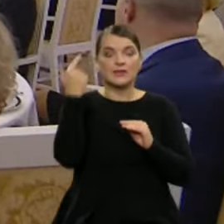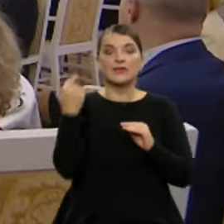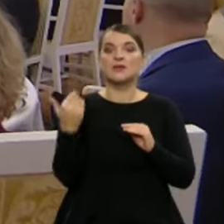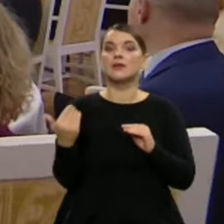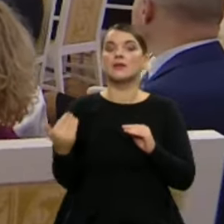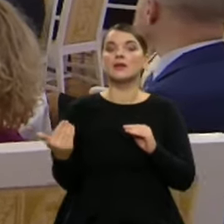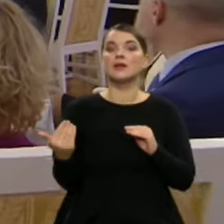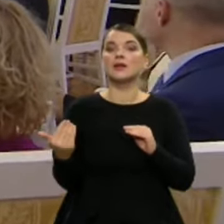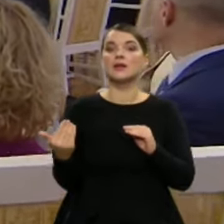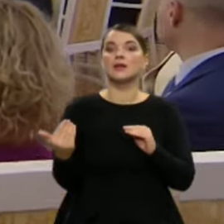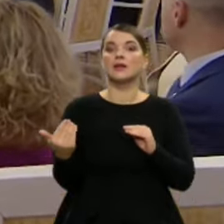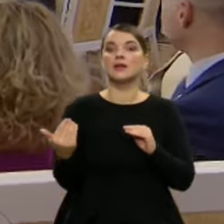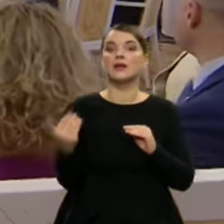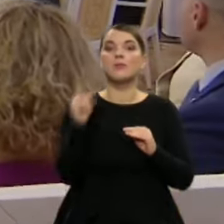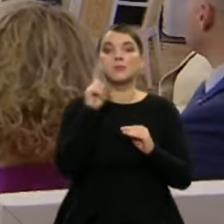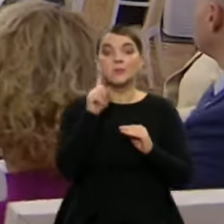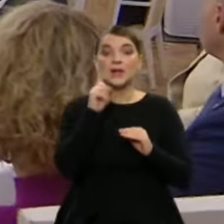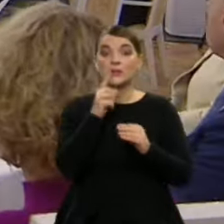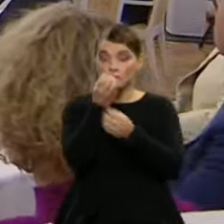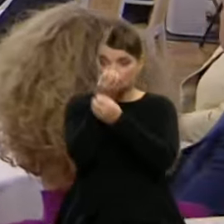su to berniuku